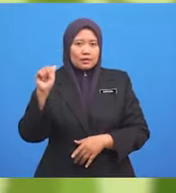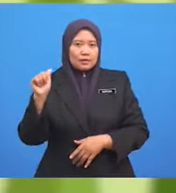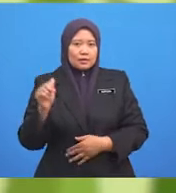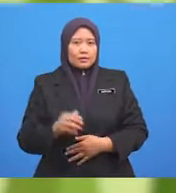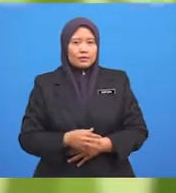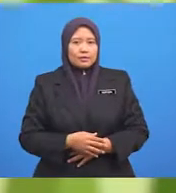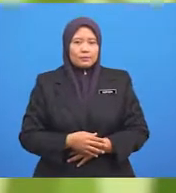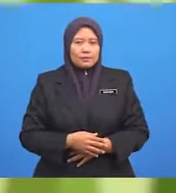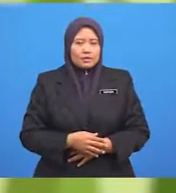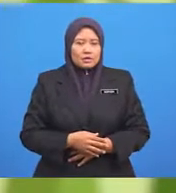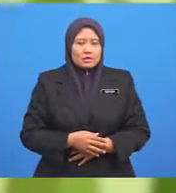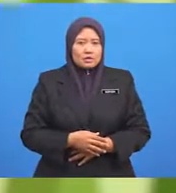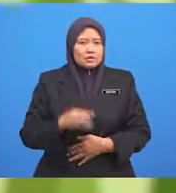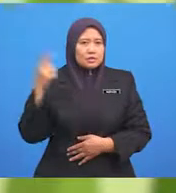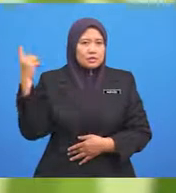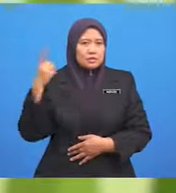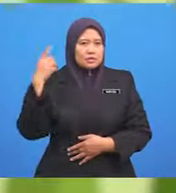Selalu